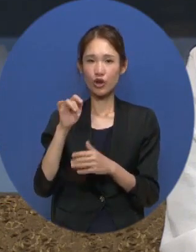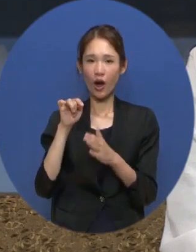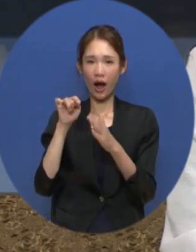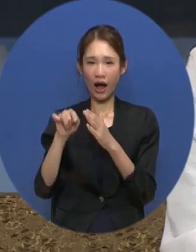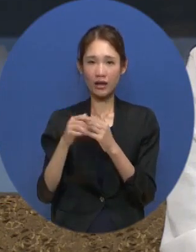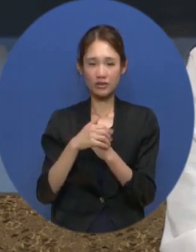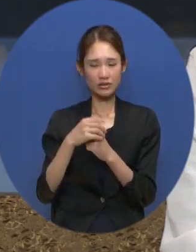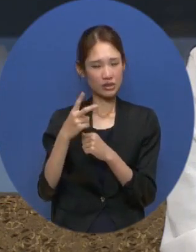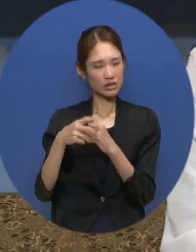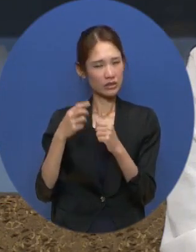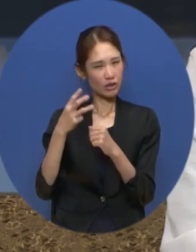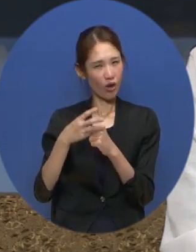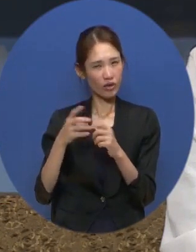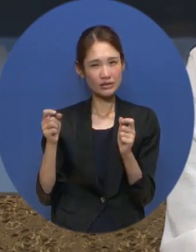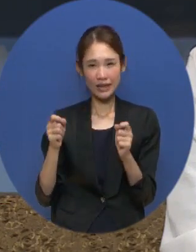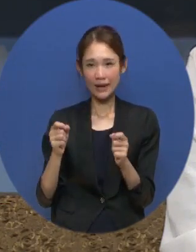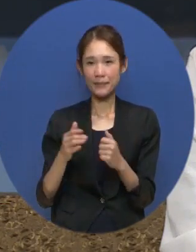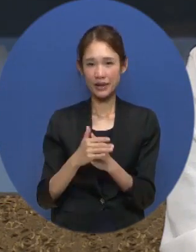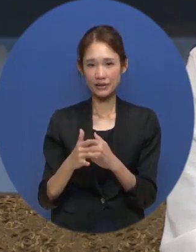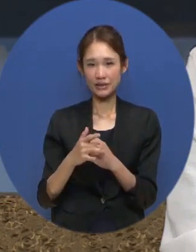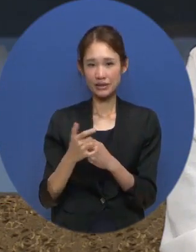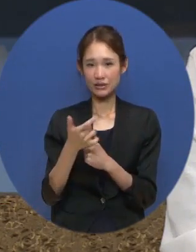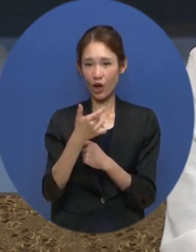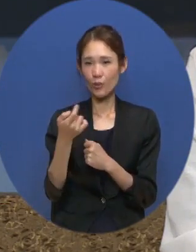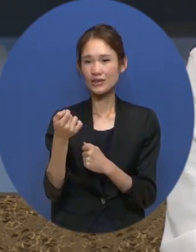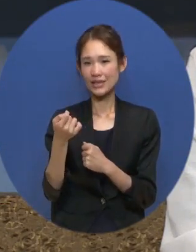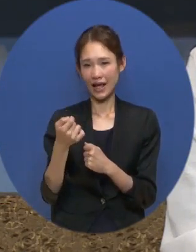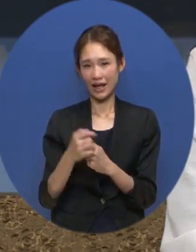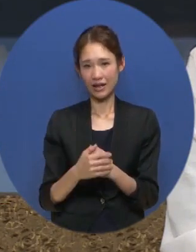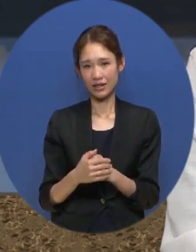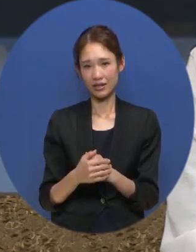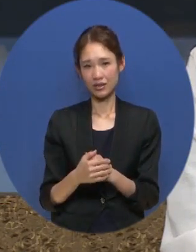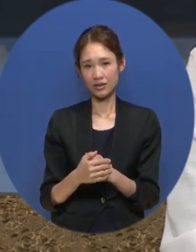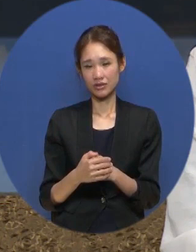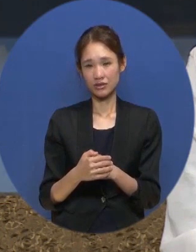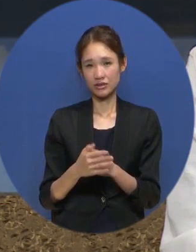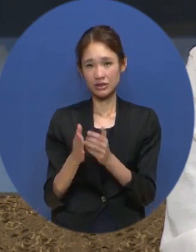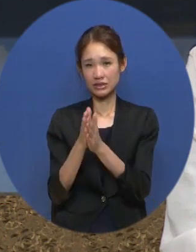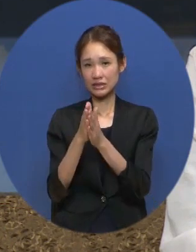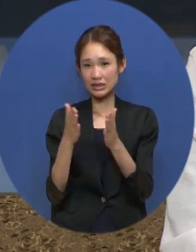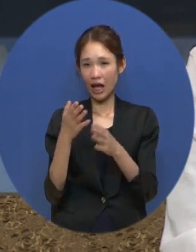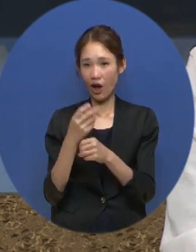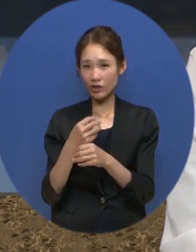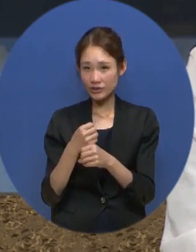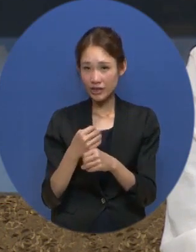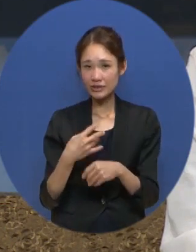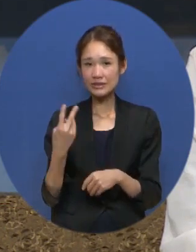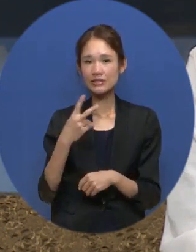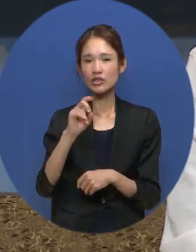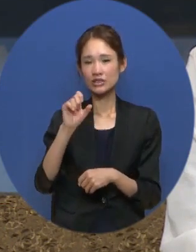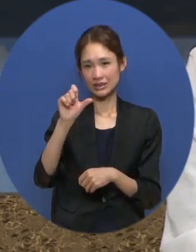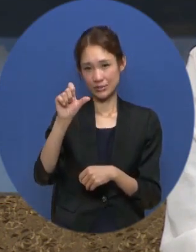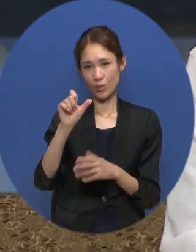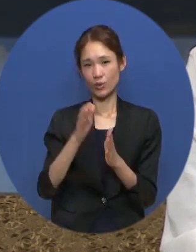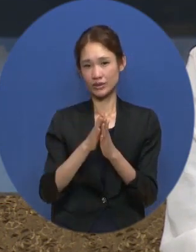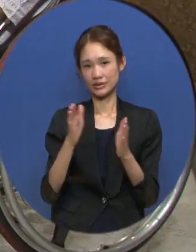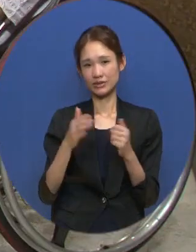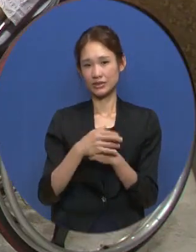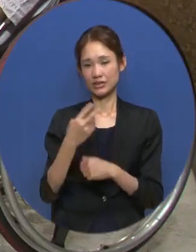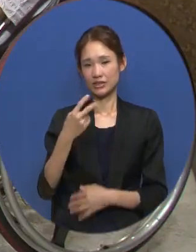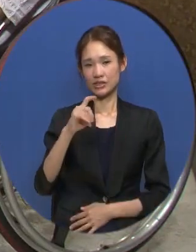지는 몇 년 되지 않아요. 그래서 아직은 규모도 거긴 좀 작고. 네. 언제 진출하셨나요? 15년에 진출했습니다. 예.